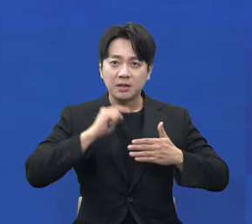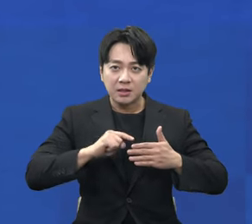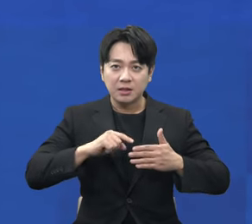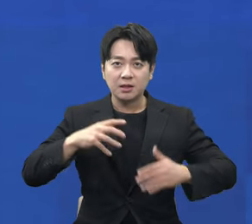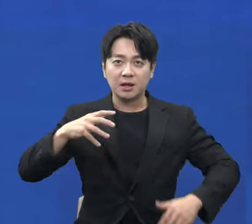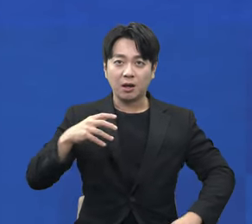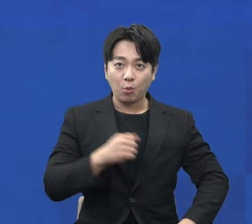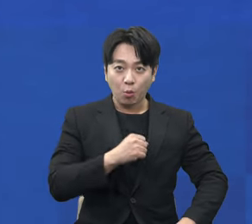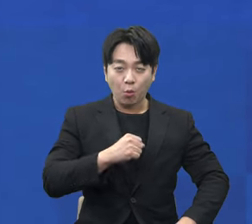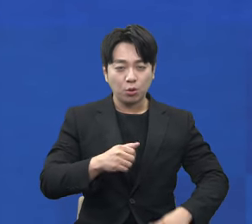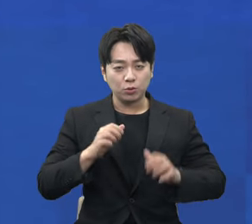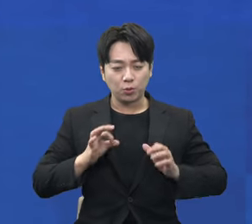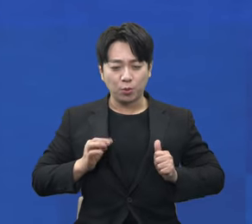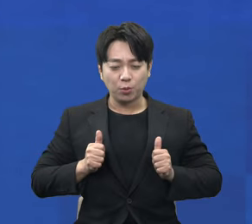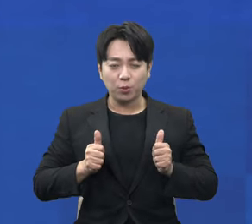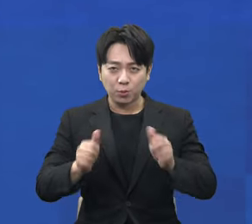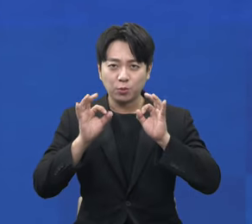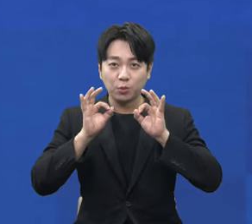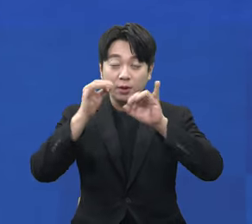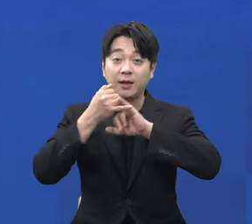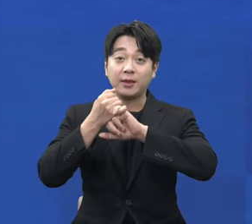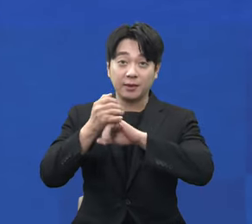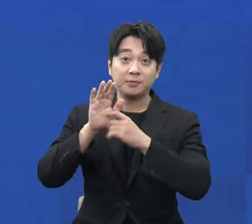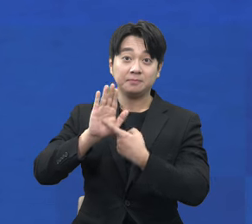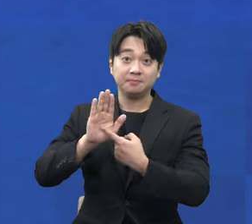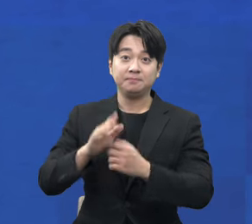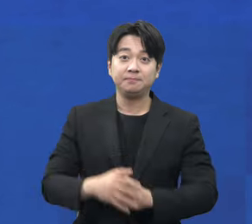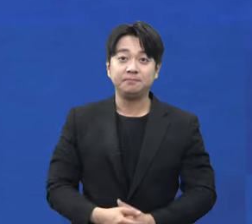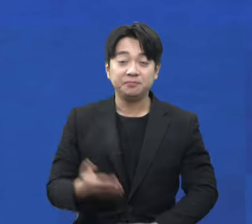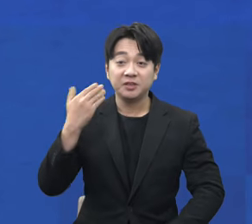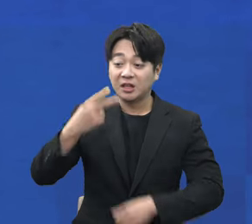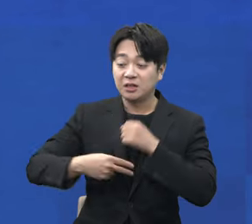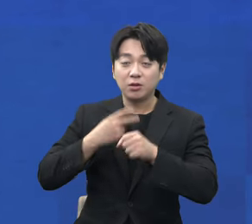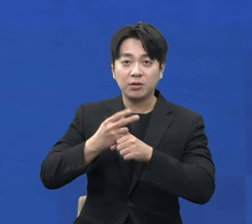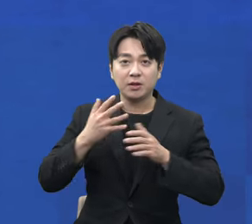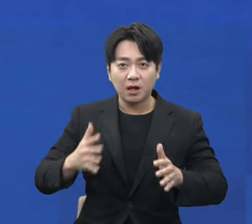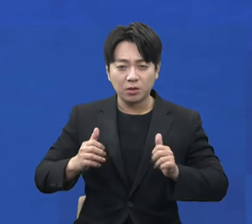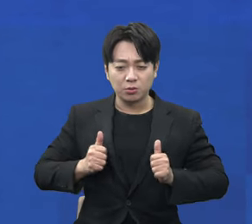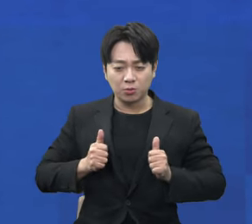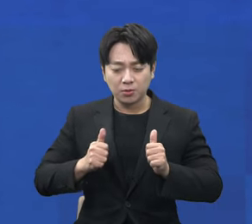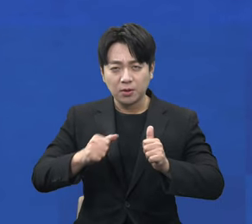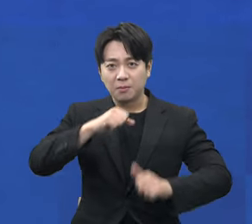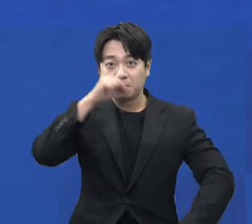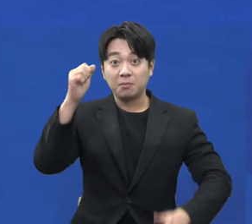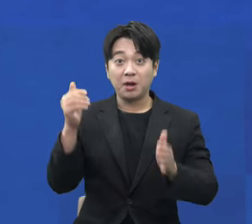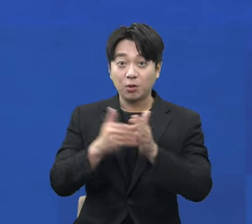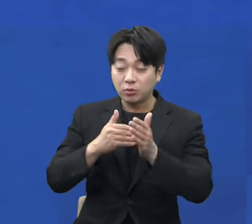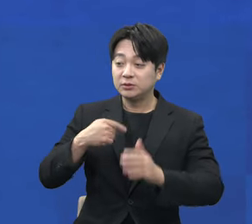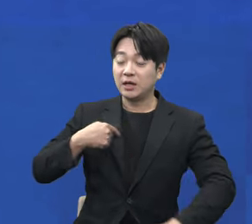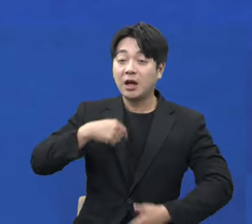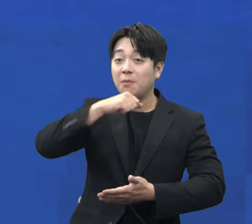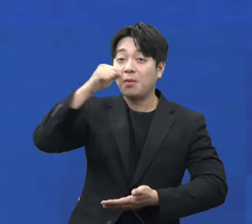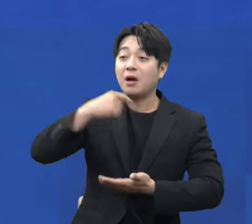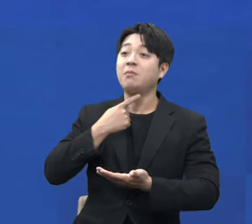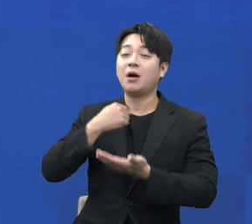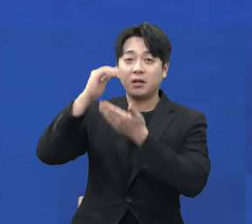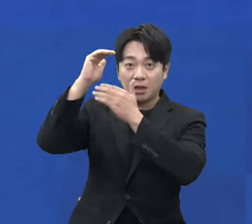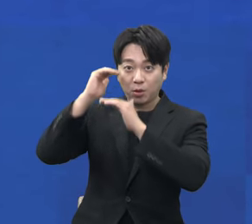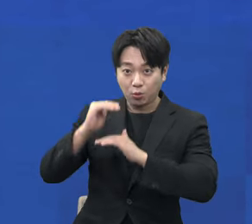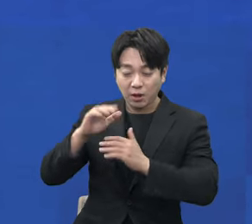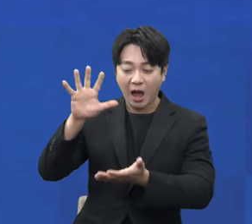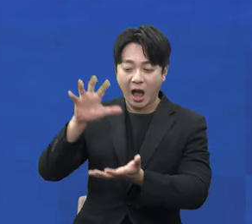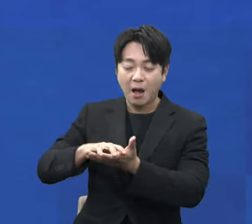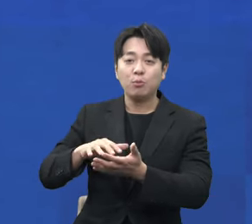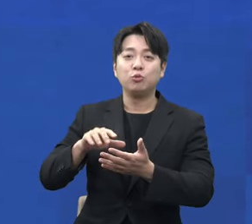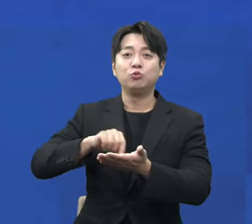다하겠다. 지난 2년 동안 정말 열심히 했습니다. 성과보고서만 95페이지에 달할 정도로 많은 일들을